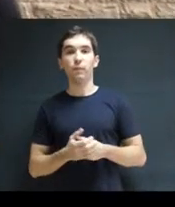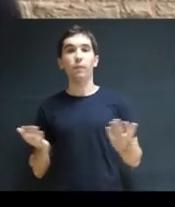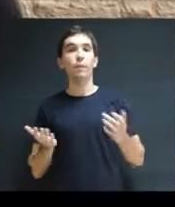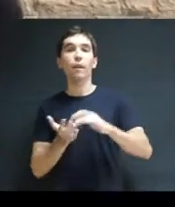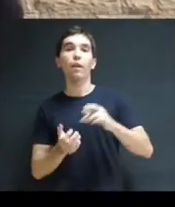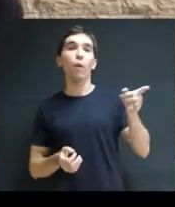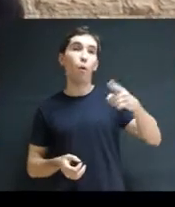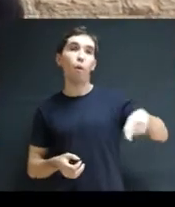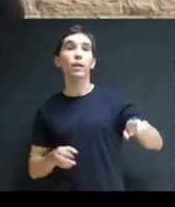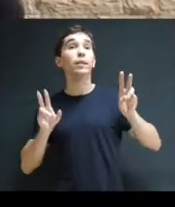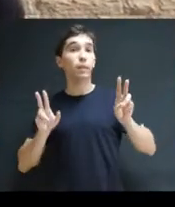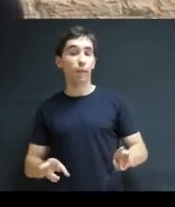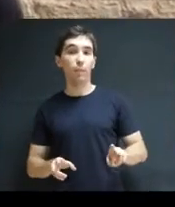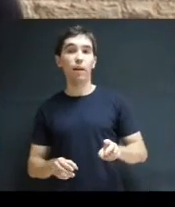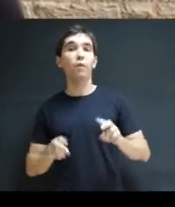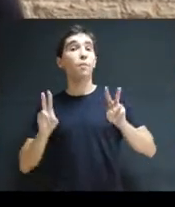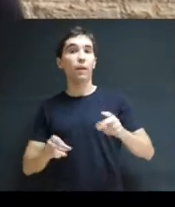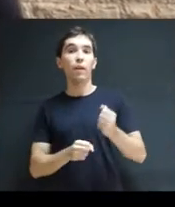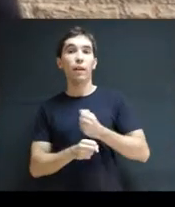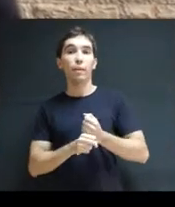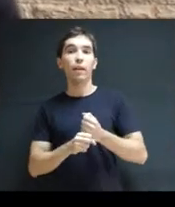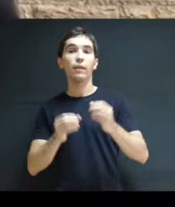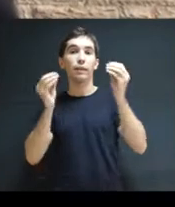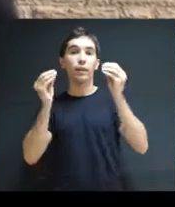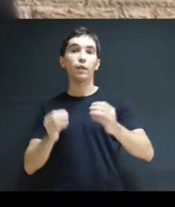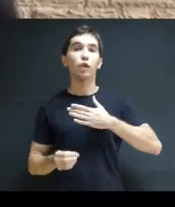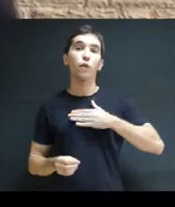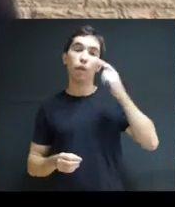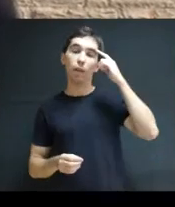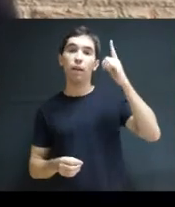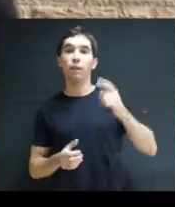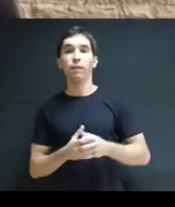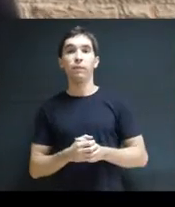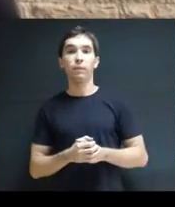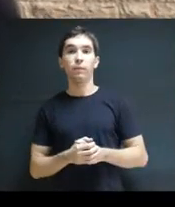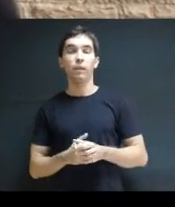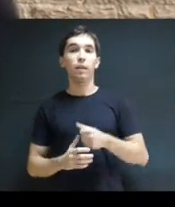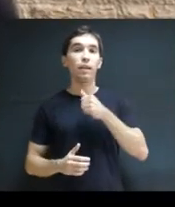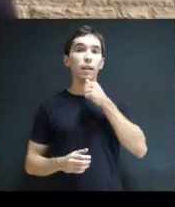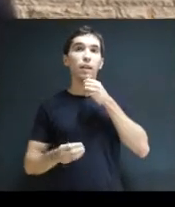gdje oni zapravo konkretiziraju stvari, formuliraju svoje ideje i